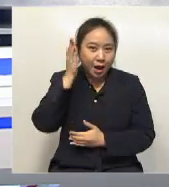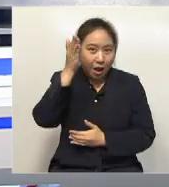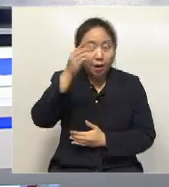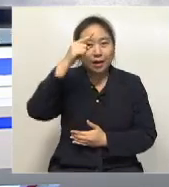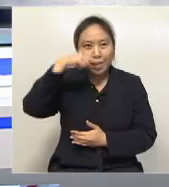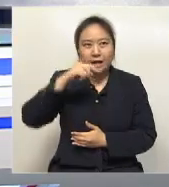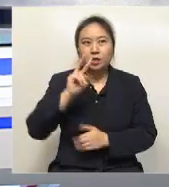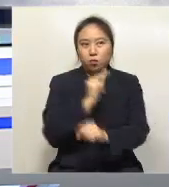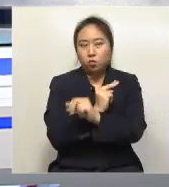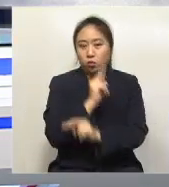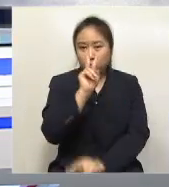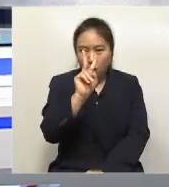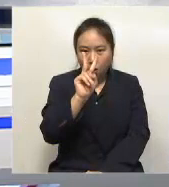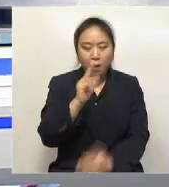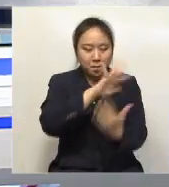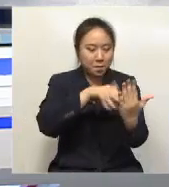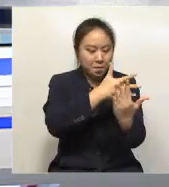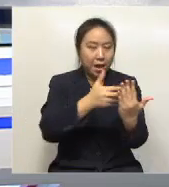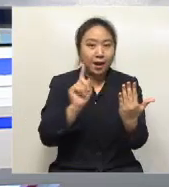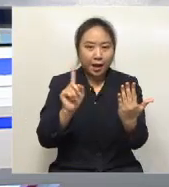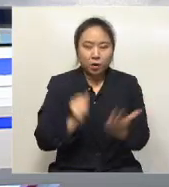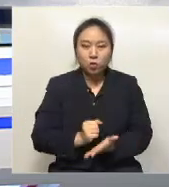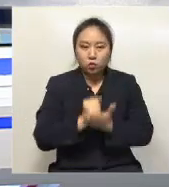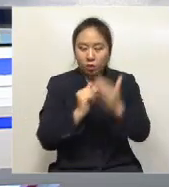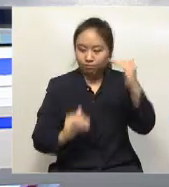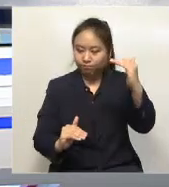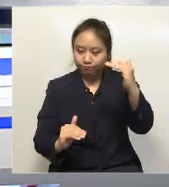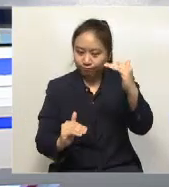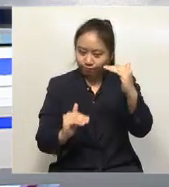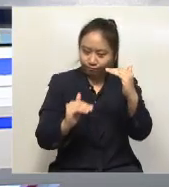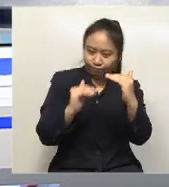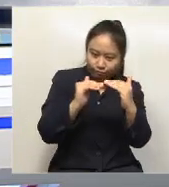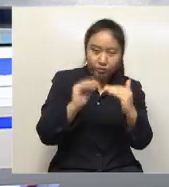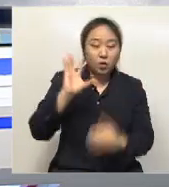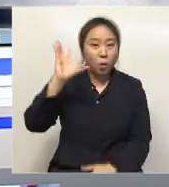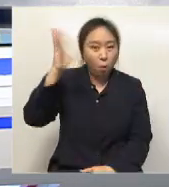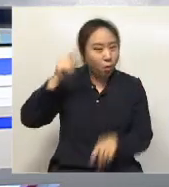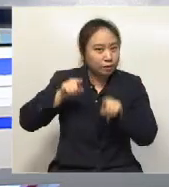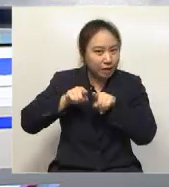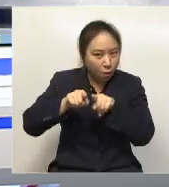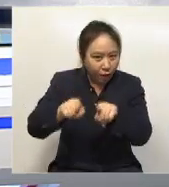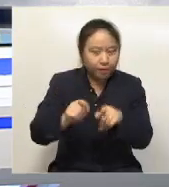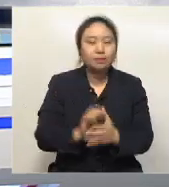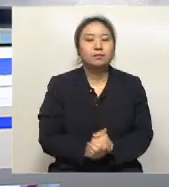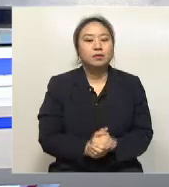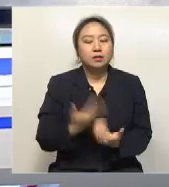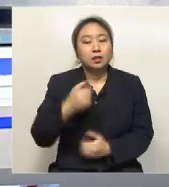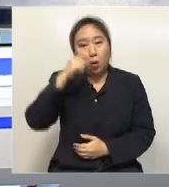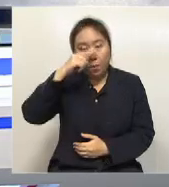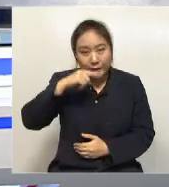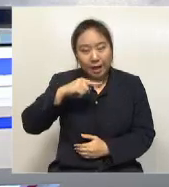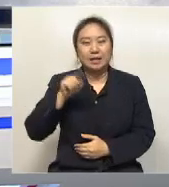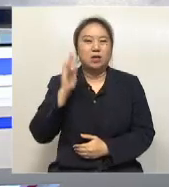านี่นะคะเขาบอกว่าขอชูนโยบายเรื่องของการลดความเหลื่อมล้ำเท่าทันโลกและย้ำว่าจะพาไทยหลุดพ้นจ